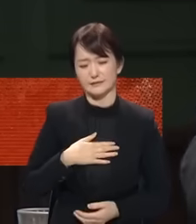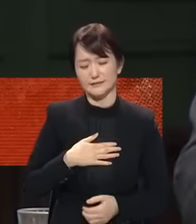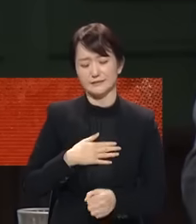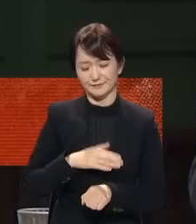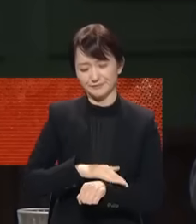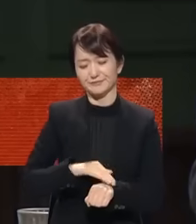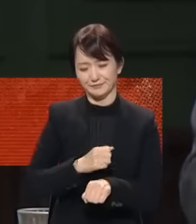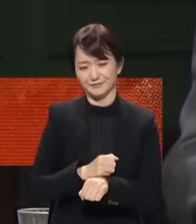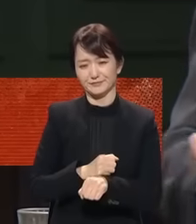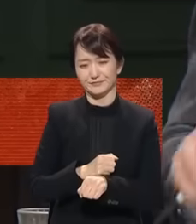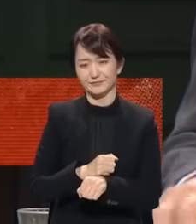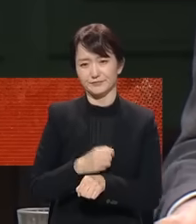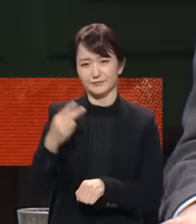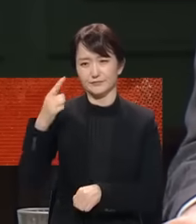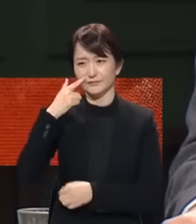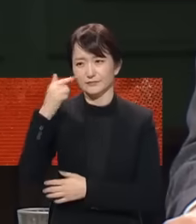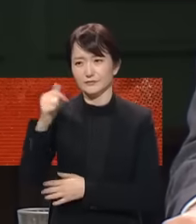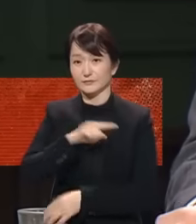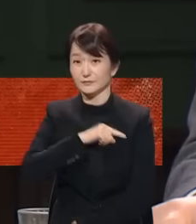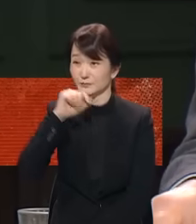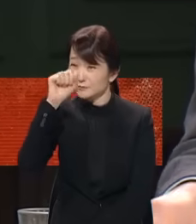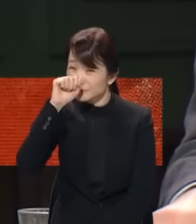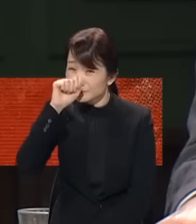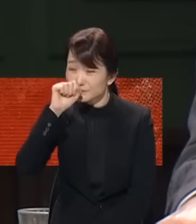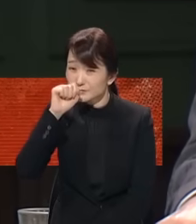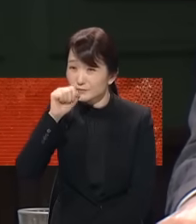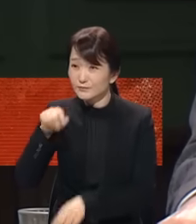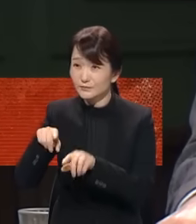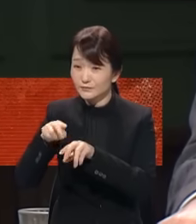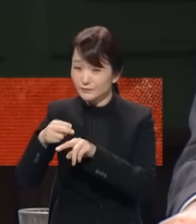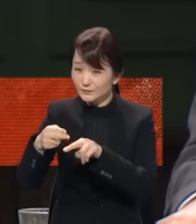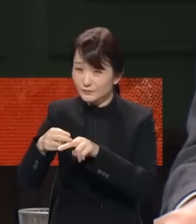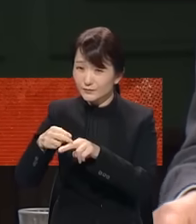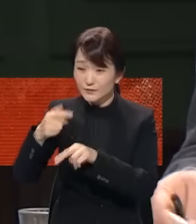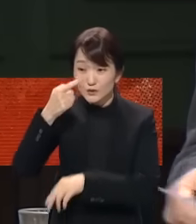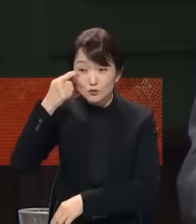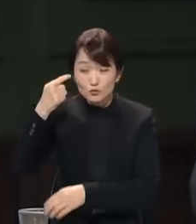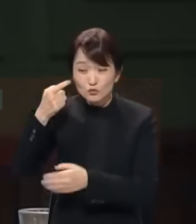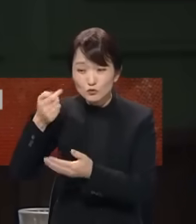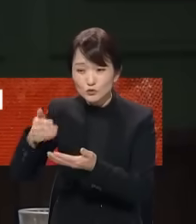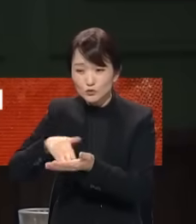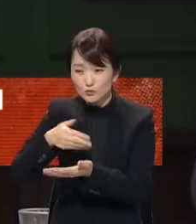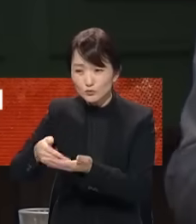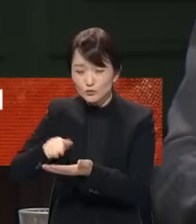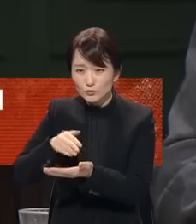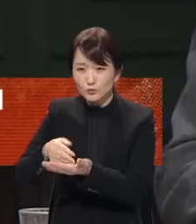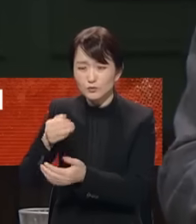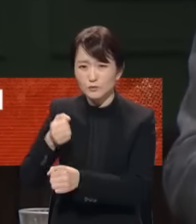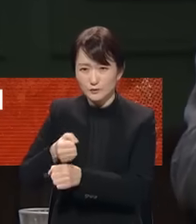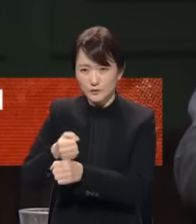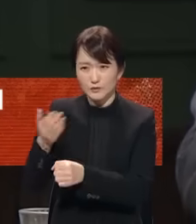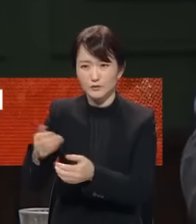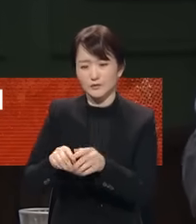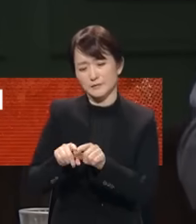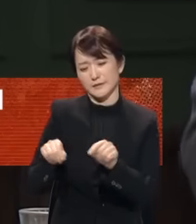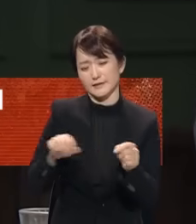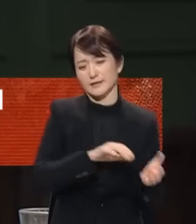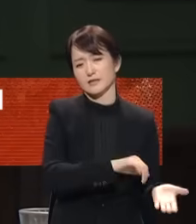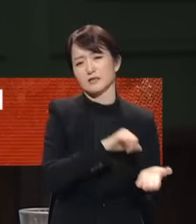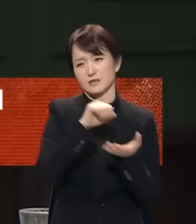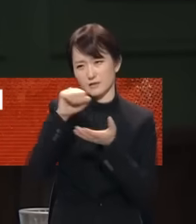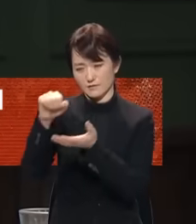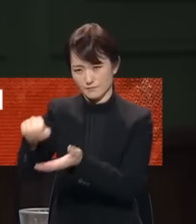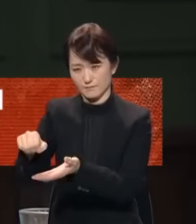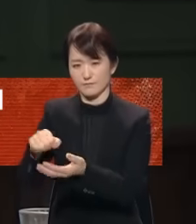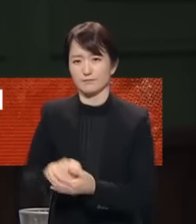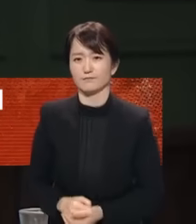잘해야지 싶어가지고 시아버지 제일 좋아하시는 음식 굴전이었는데 이거 굴전도 하고요. 막 좋아하시는 반찬들 막 싸가지고 아